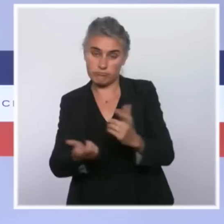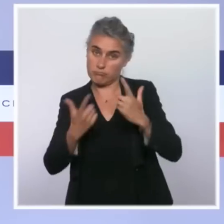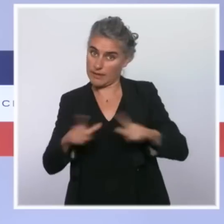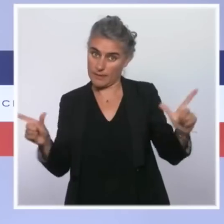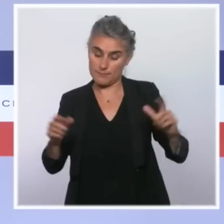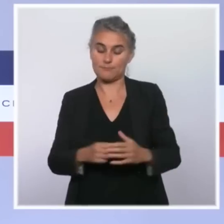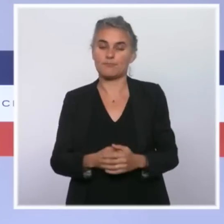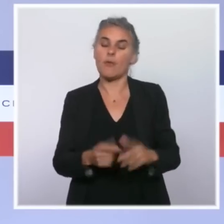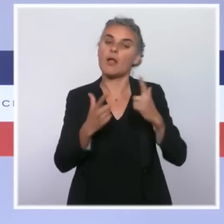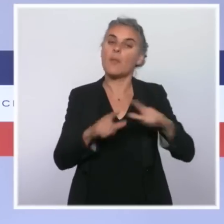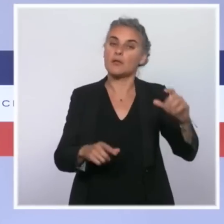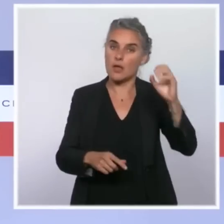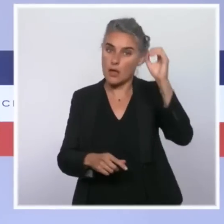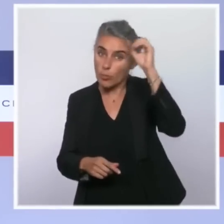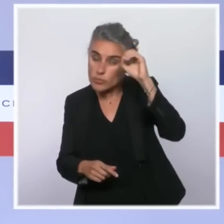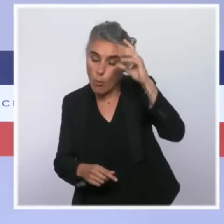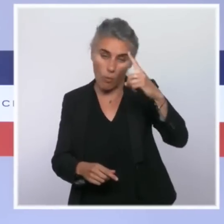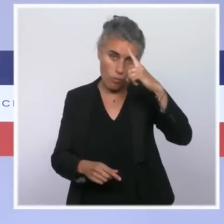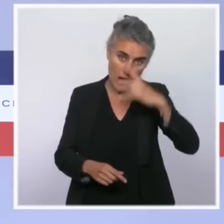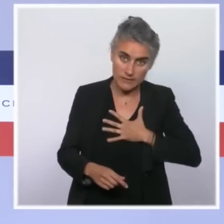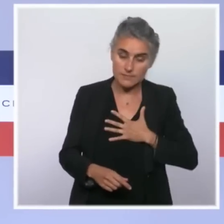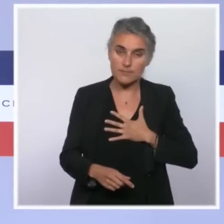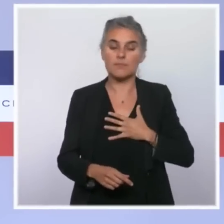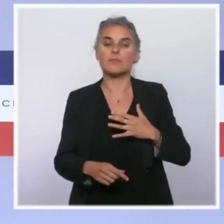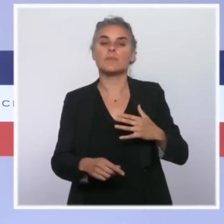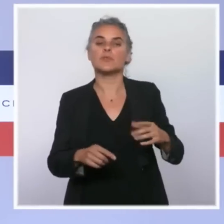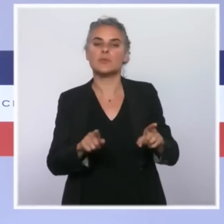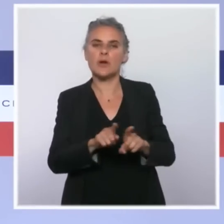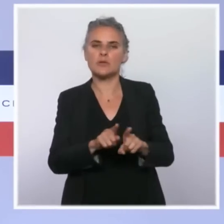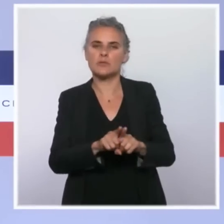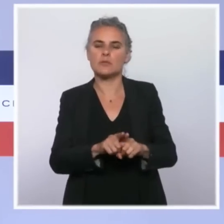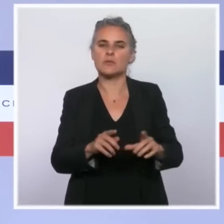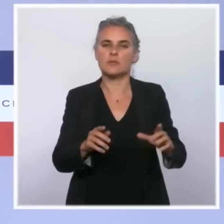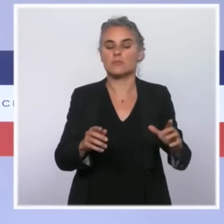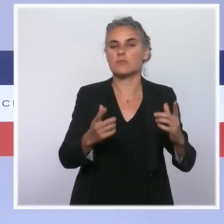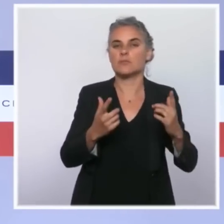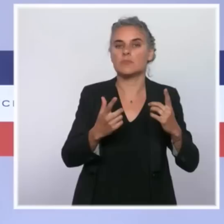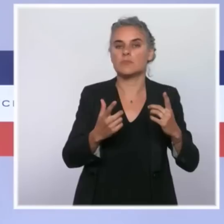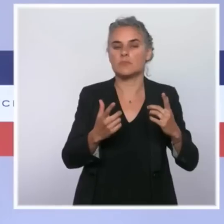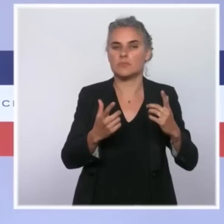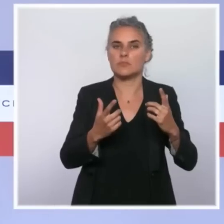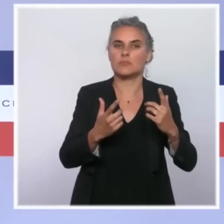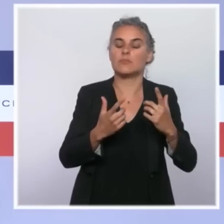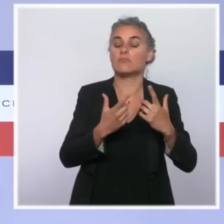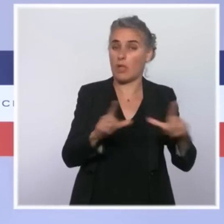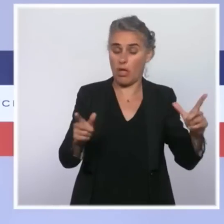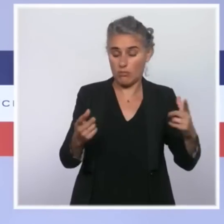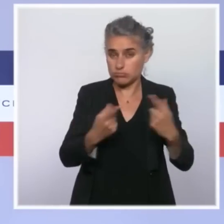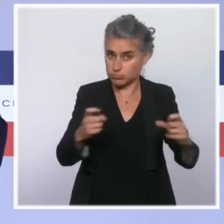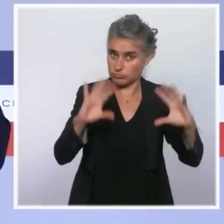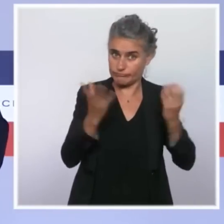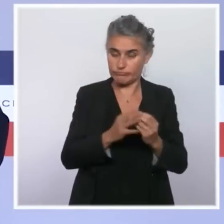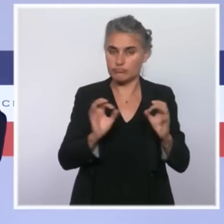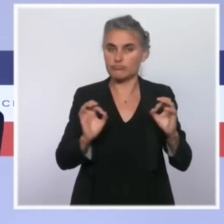liberté d'expression, qui s'applique aussi pour les membres du gouvernement. Et donc, quand on fait de la politique, que ce soit comme élu